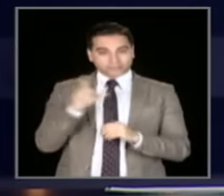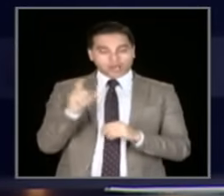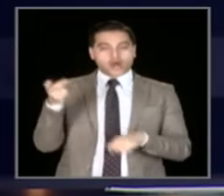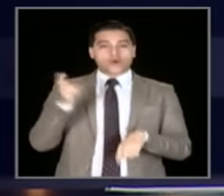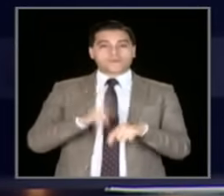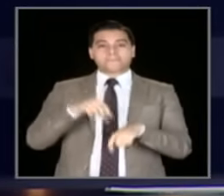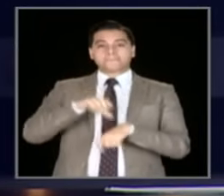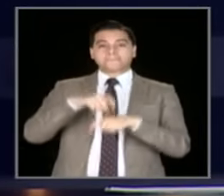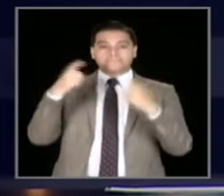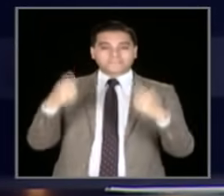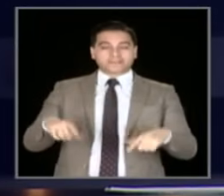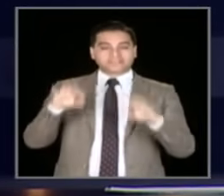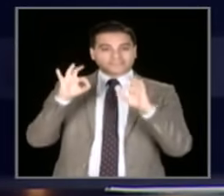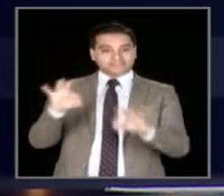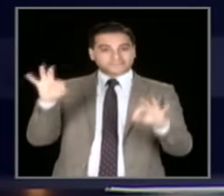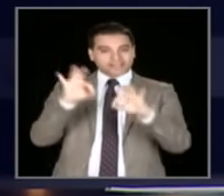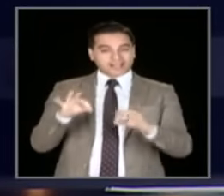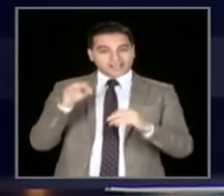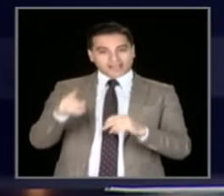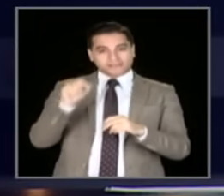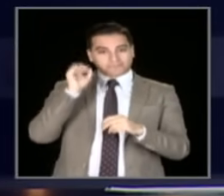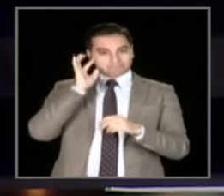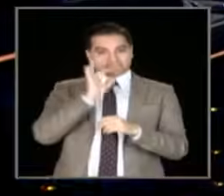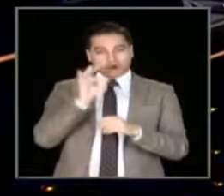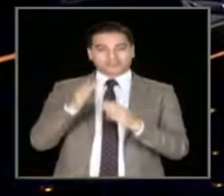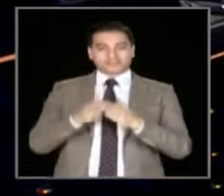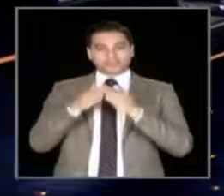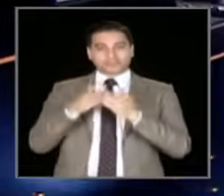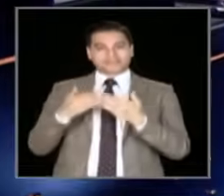من مدينة البواسل نرحب كلنا بجامعة السويس.